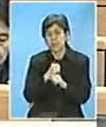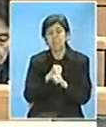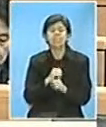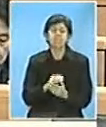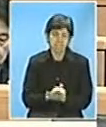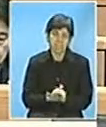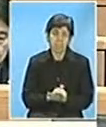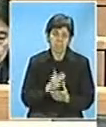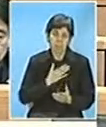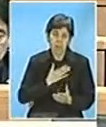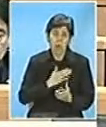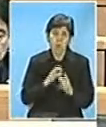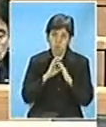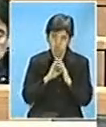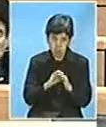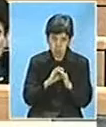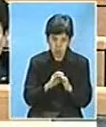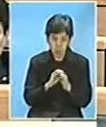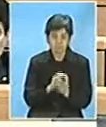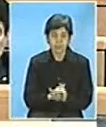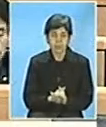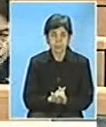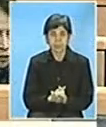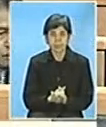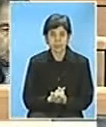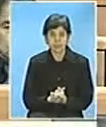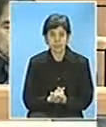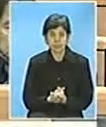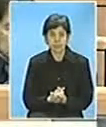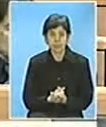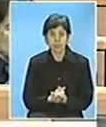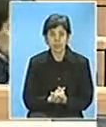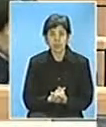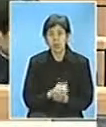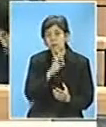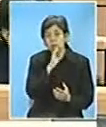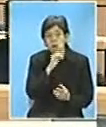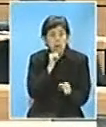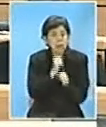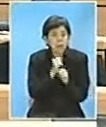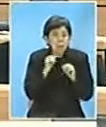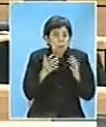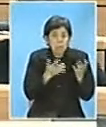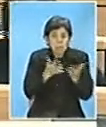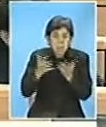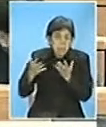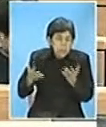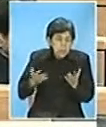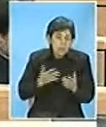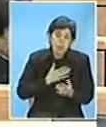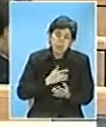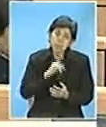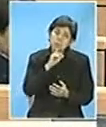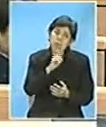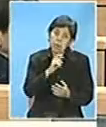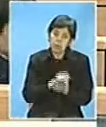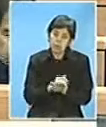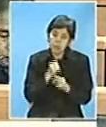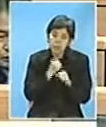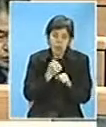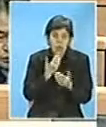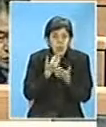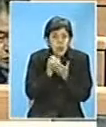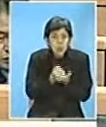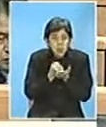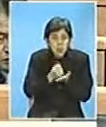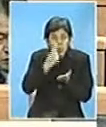ก็เป็นห่วงนะครับหรือแม้กระทั่งถ้าเกิดไม่ทำอะไรนะครับยังถามว่าถ้ายังตึงอยู่นี้ตึงราค